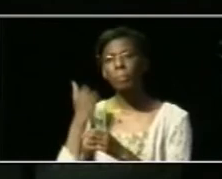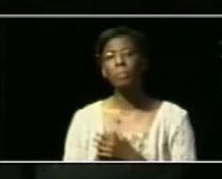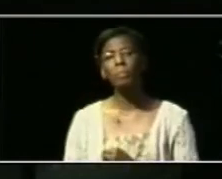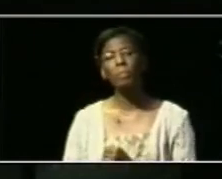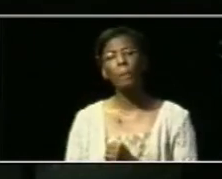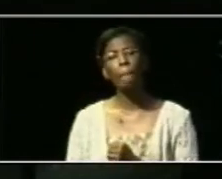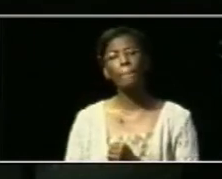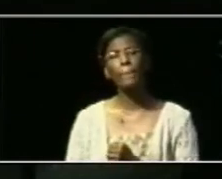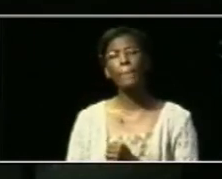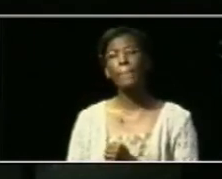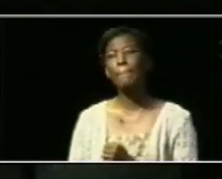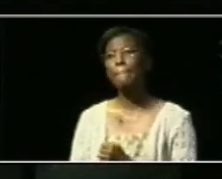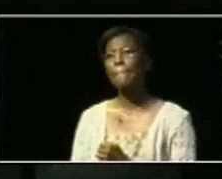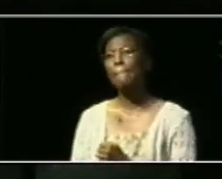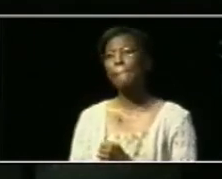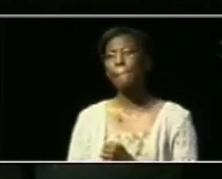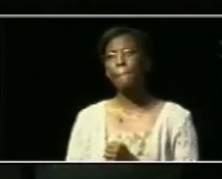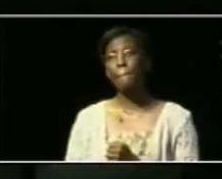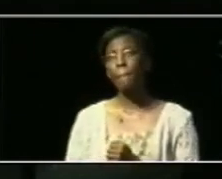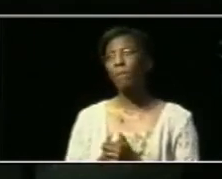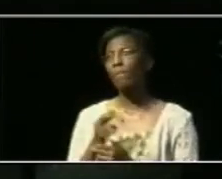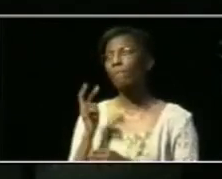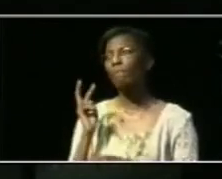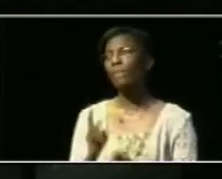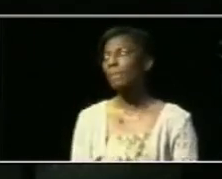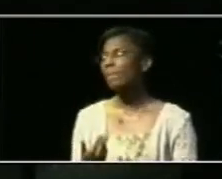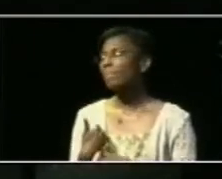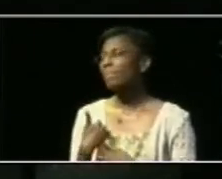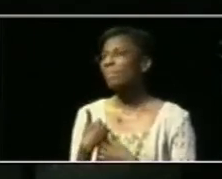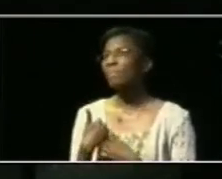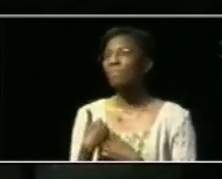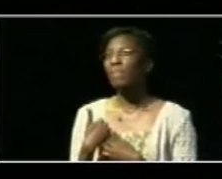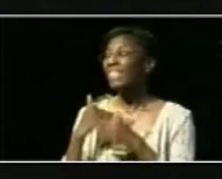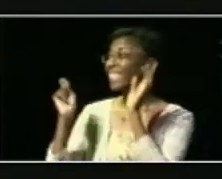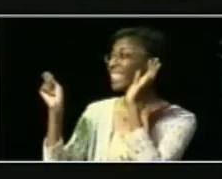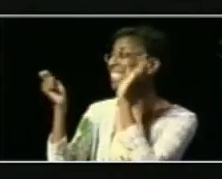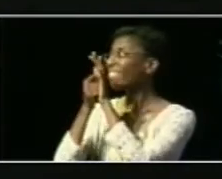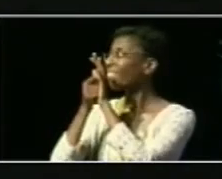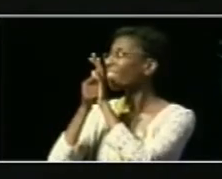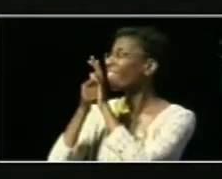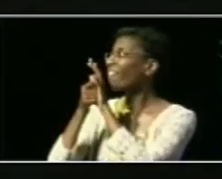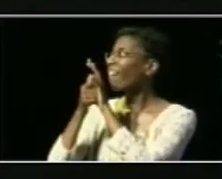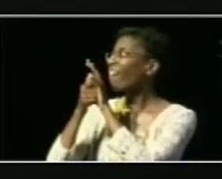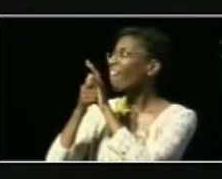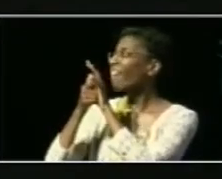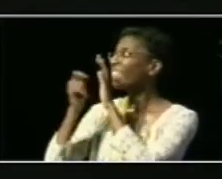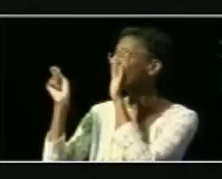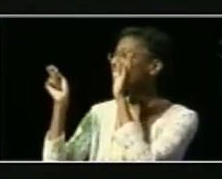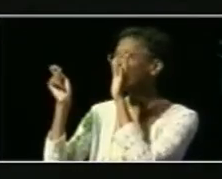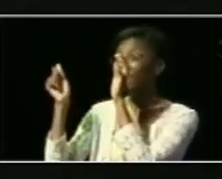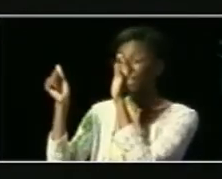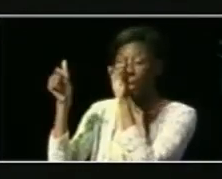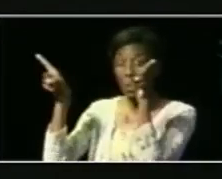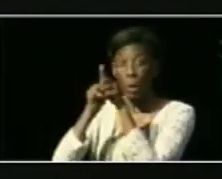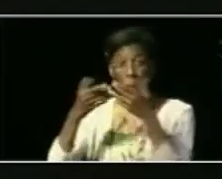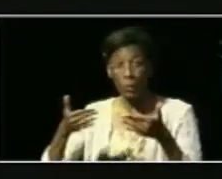of God together as we are today. Oh, j'aimerais vraiment vivre ce jour où nous allons être autour du trône de Dieu, comme nous sommes ensemble aujourd'hui.